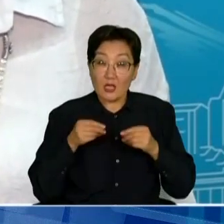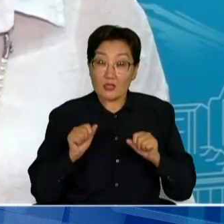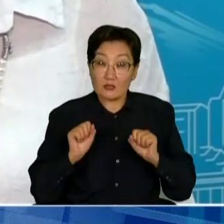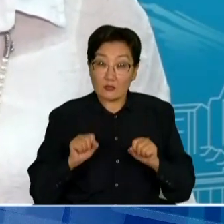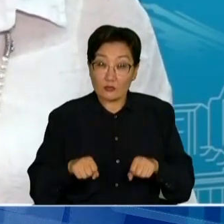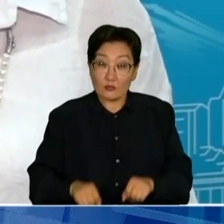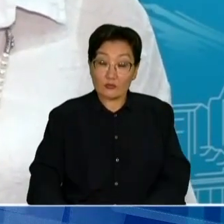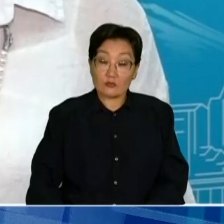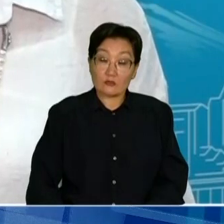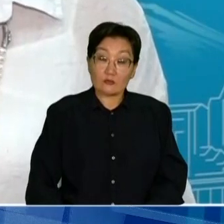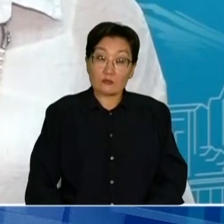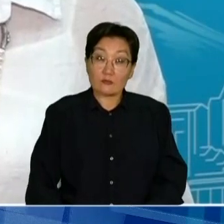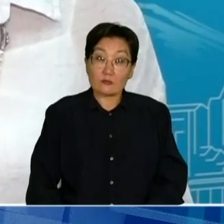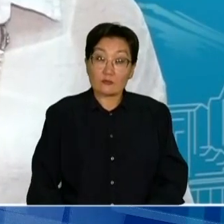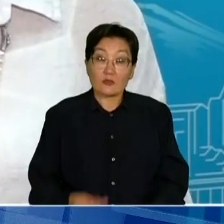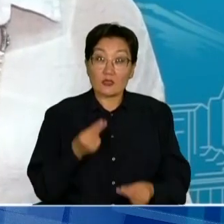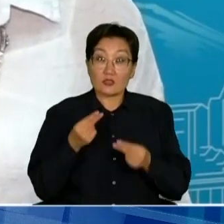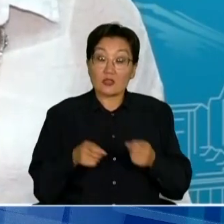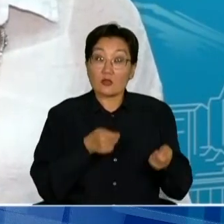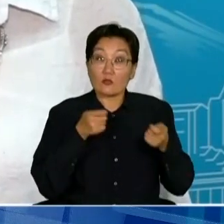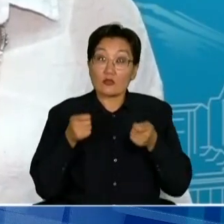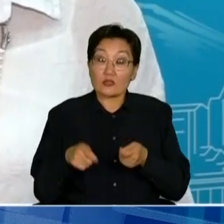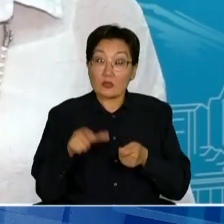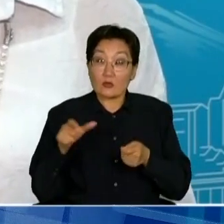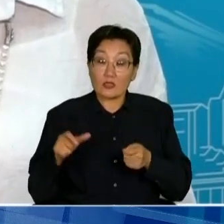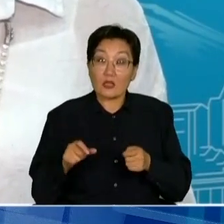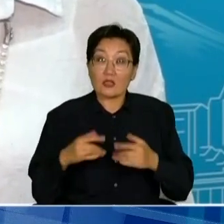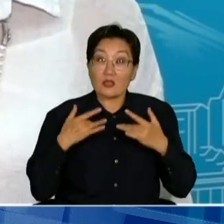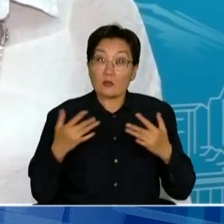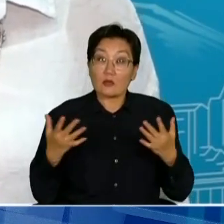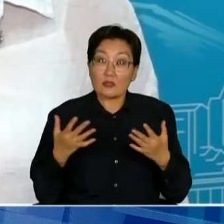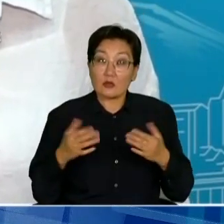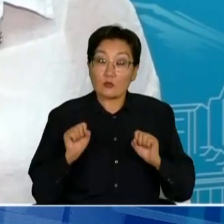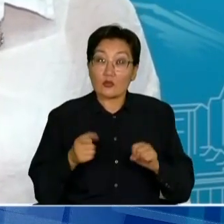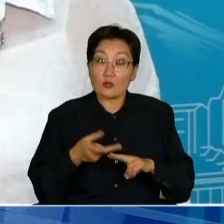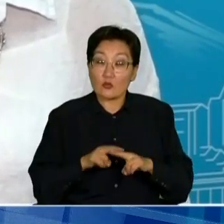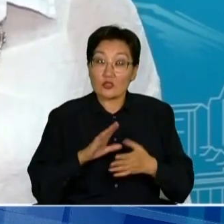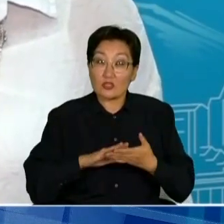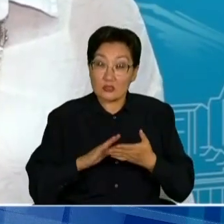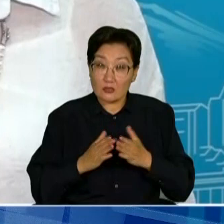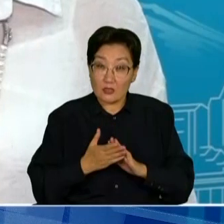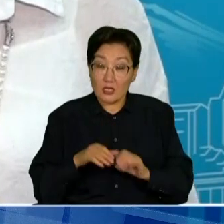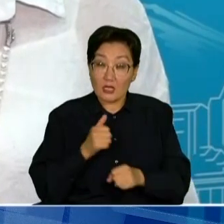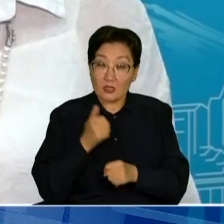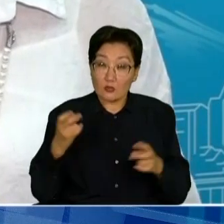мүмкін. Ал тамақ жеткізушілерге қойылатын талап қандай? Мүмкін осы жағын қатаңдату керек